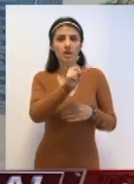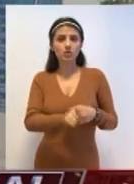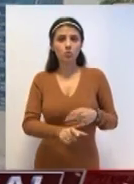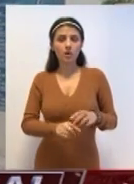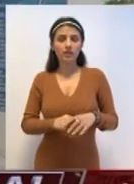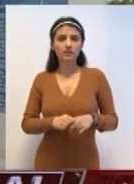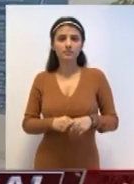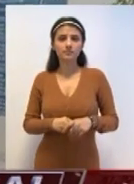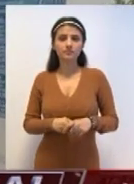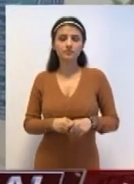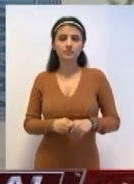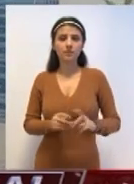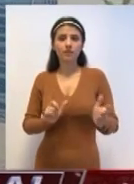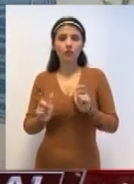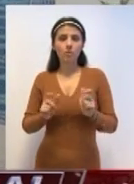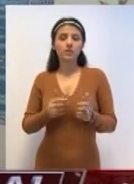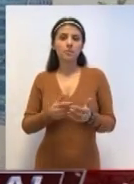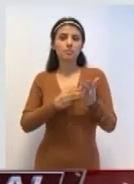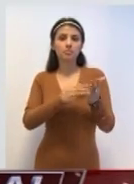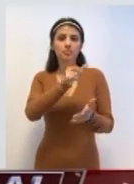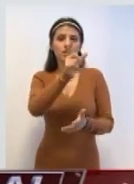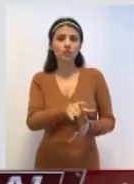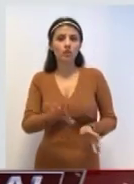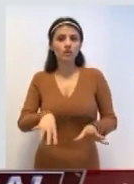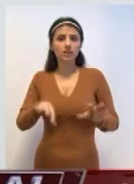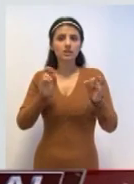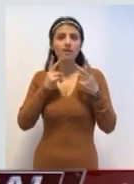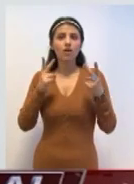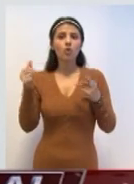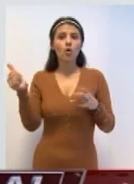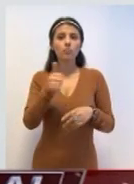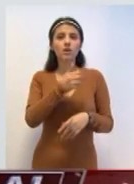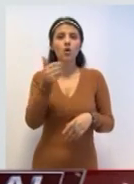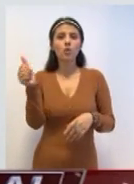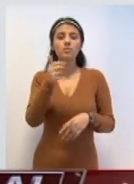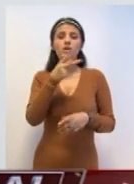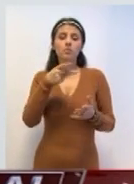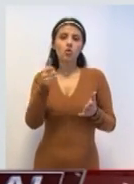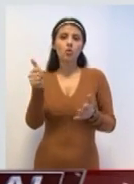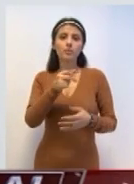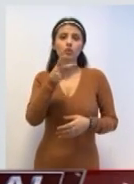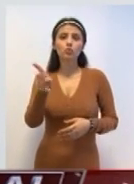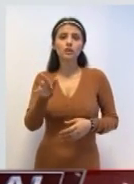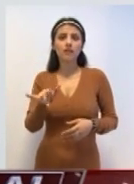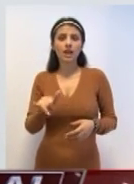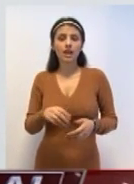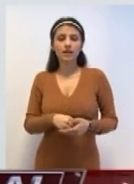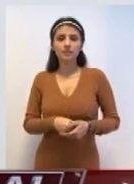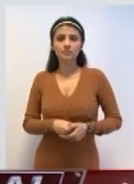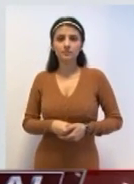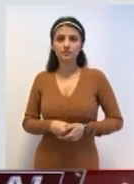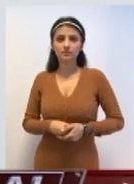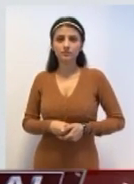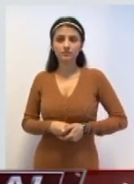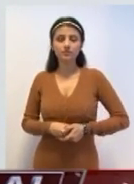Asupra suspectului, vorbind de el în calitate de suspect, a fost identificată suma de 1190 de lei, aproximativ